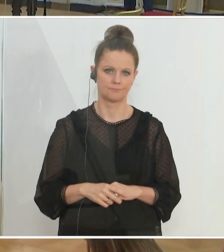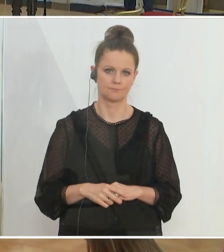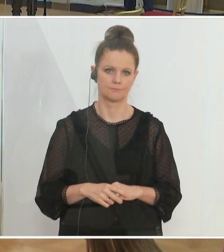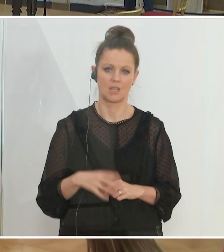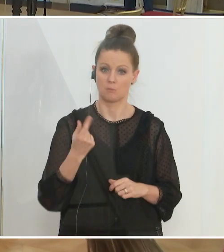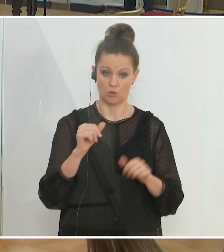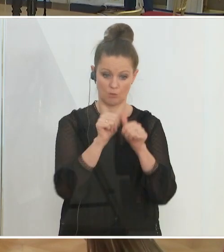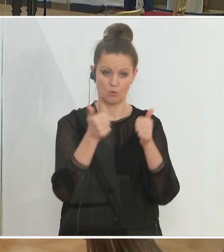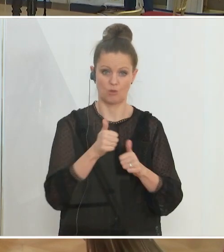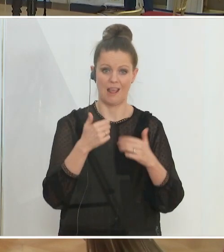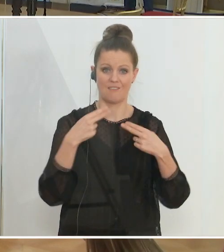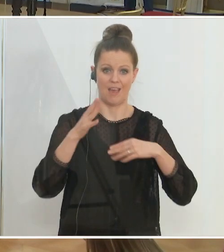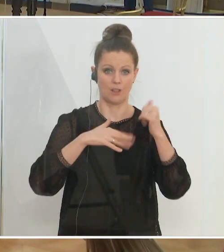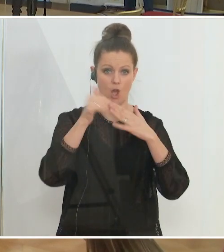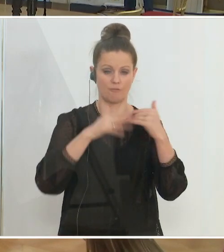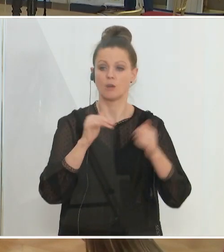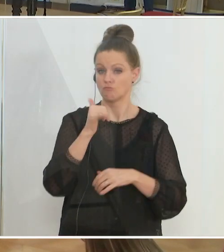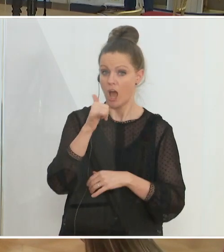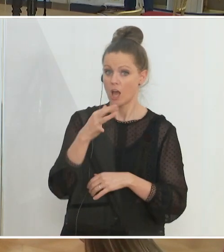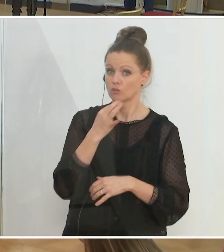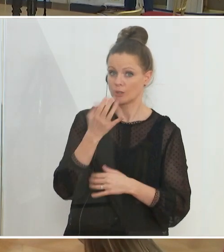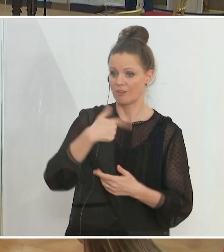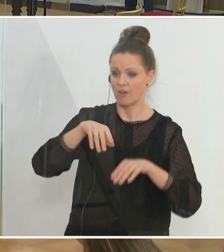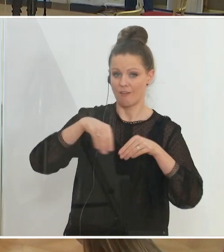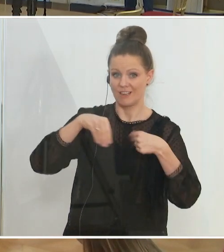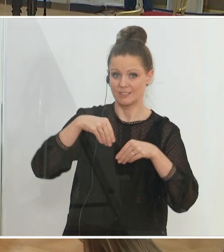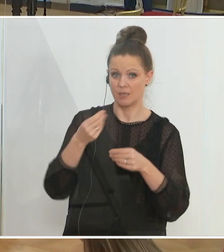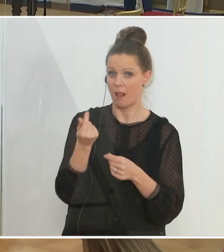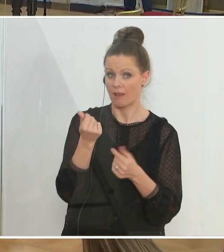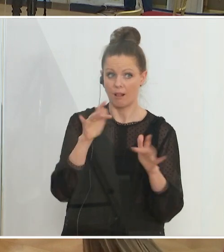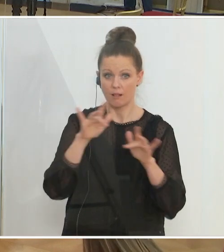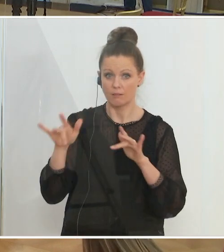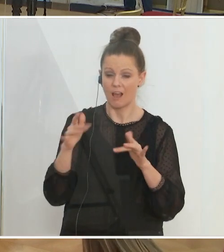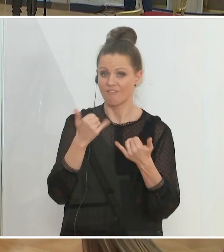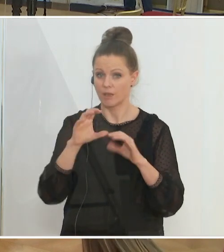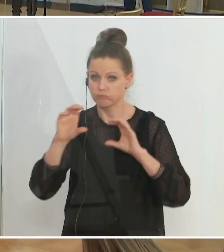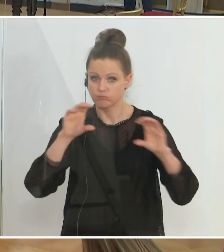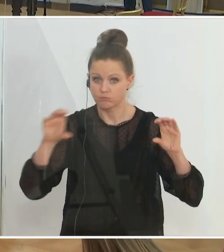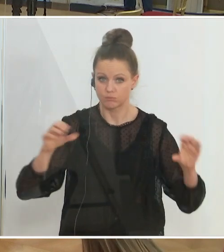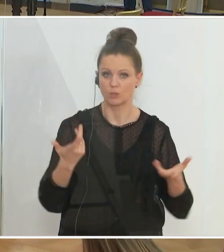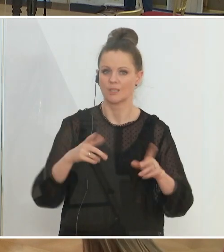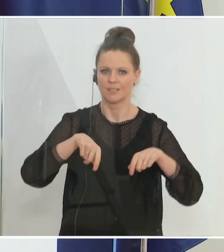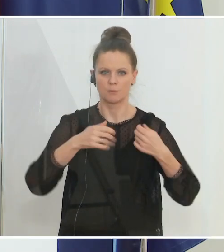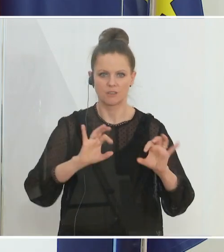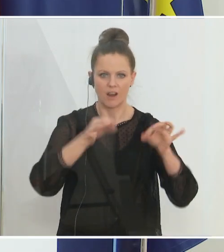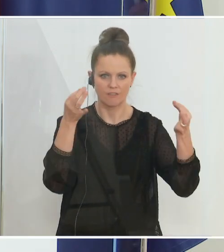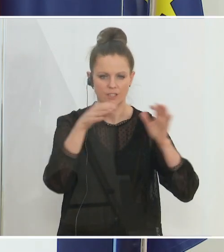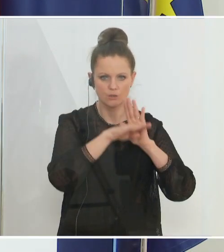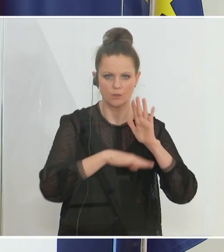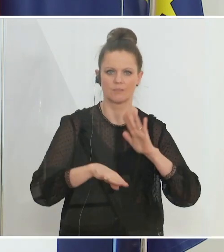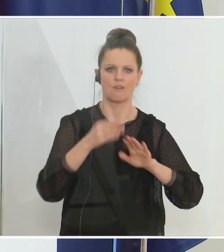Dieser Modelle zum Beispiel geplant. Genau, also wir sind auch relativ flexibel bei den Mitteln, die da eingesetzt werden. Bei diesen, da gibt es